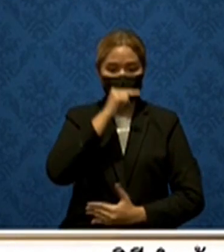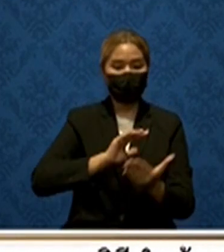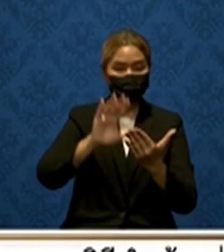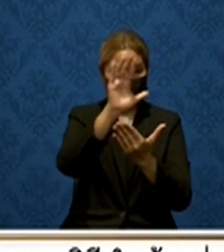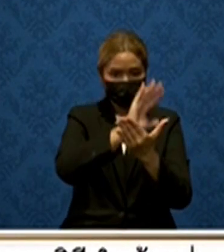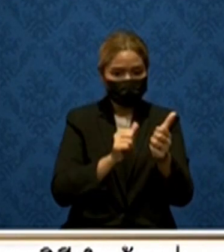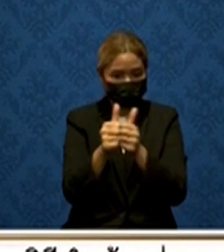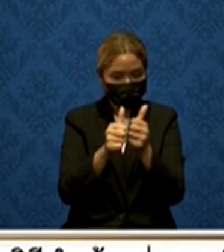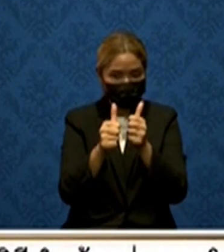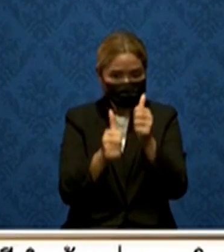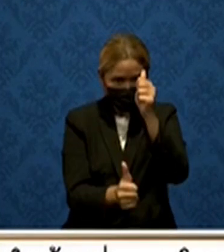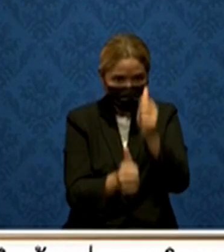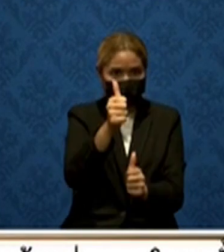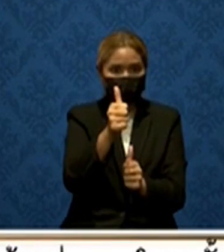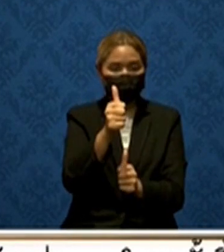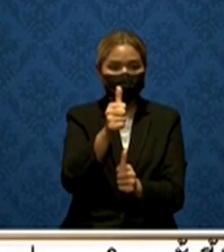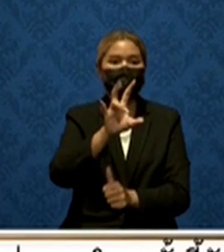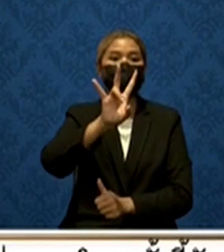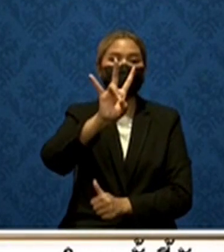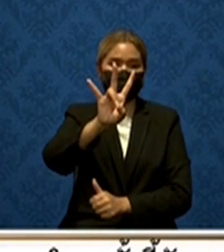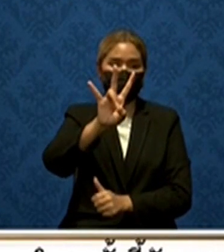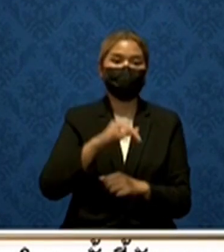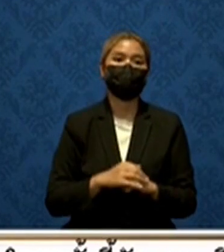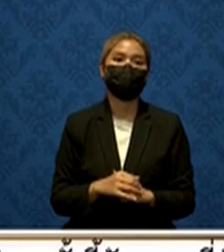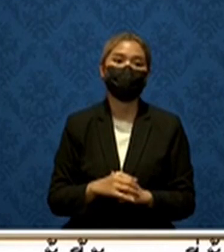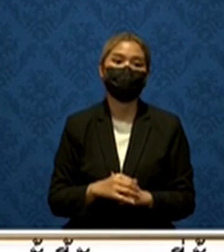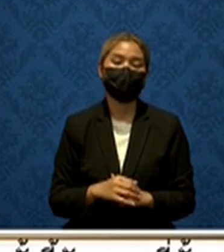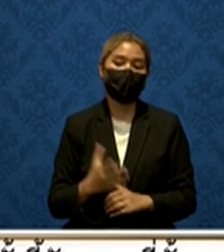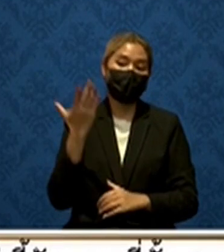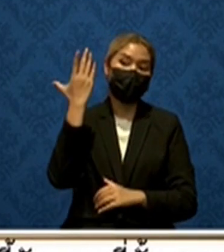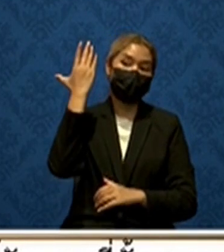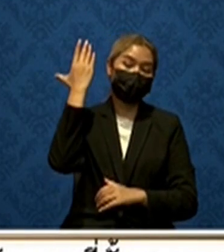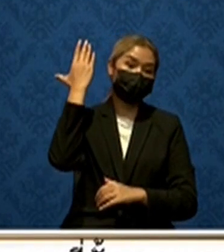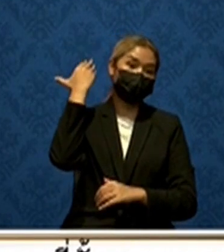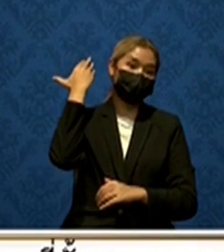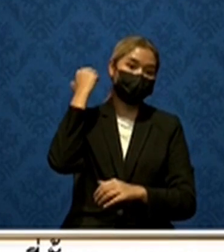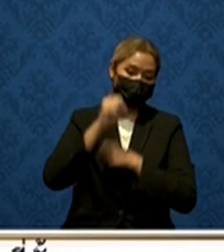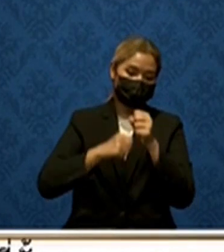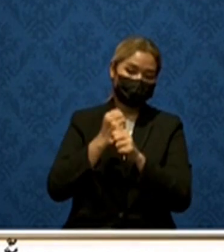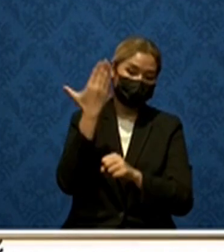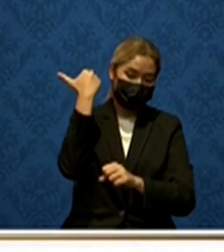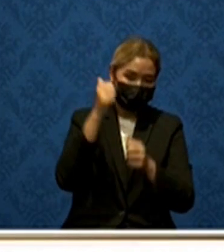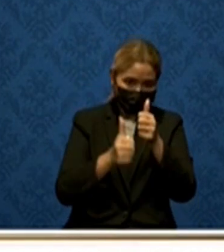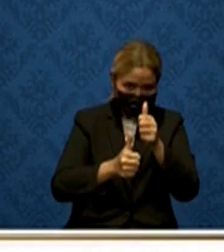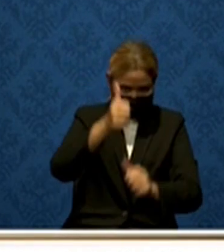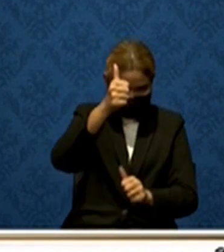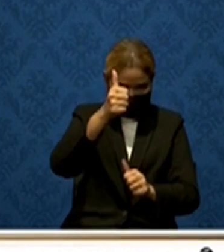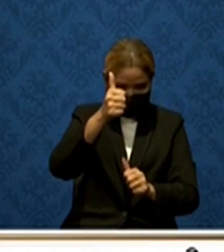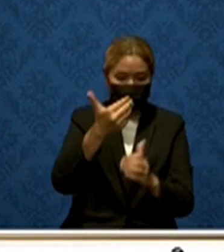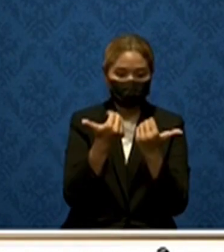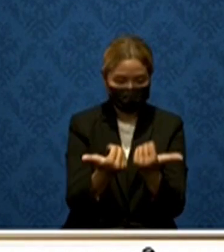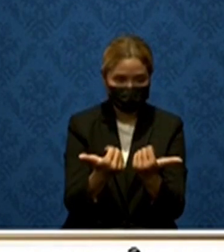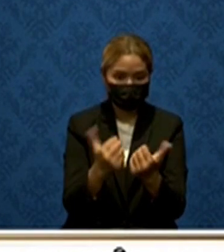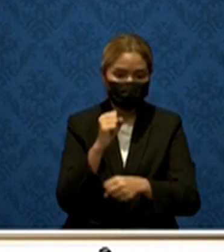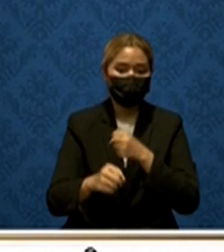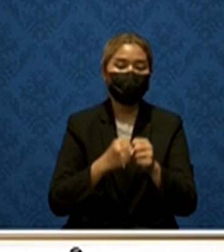แล้วก็ในรัฐบาลนี้ลาสุดได้สงปีซ้อนครับคือปีที่แล้วเราได้แ้มข้าวโลกปีก่อนหนานั้นอกปี เราก็ได้แ